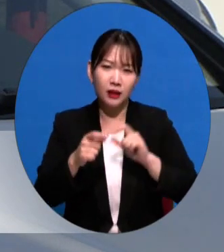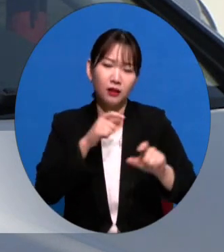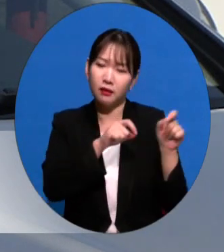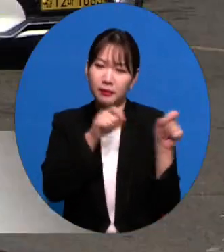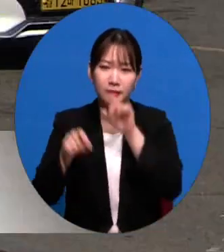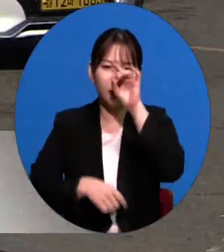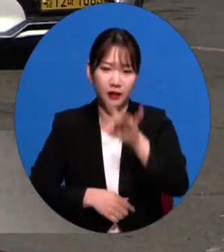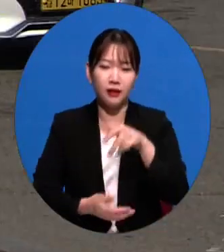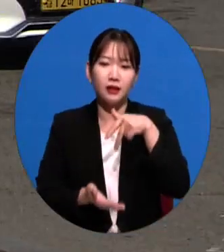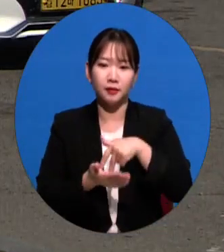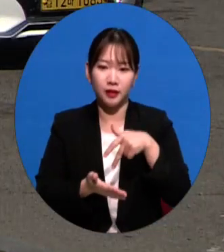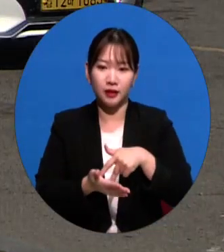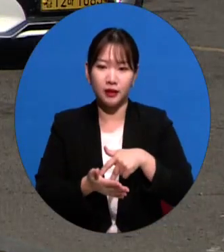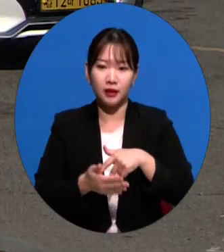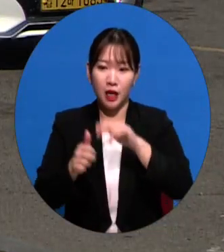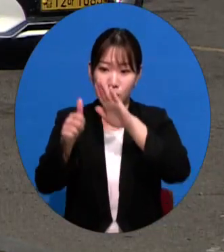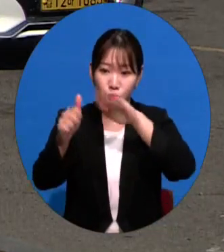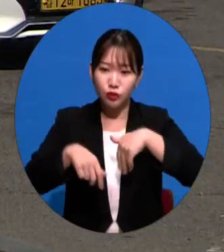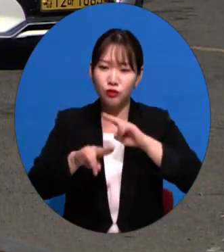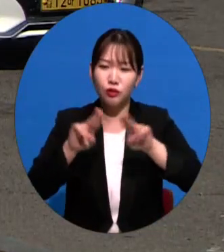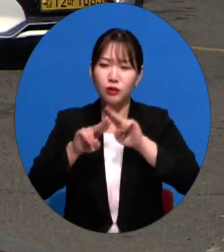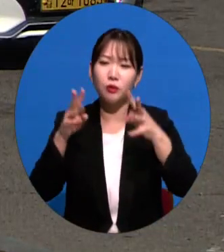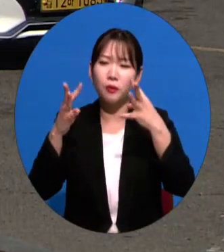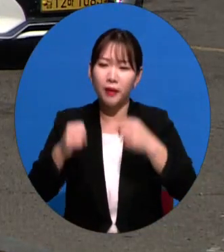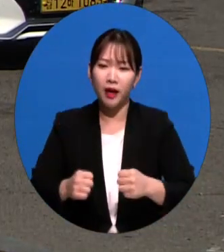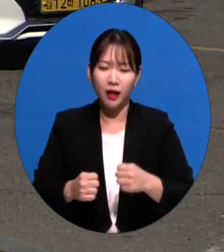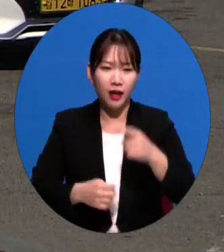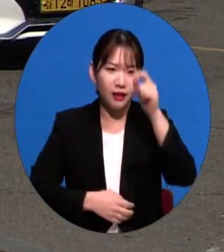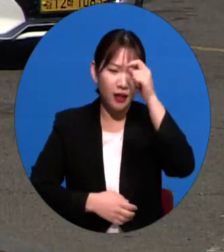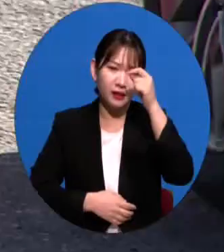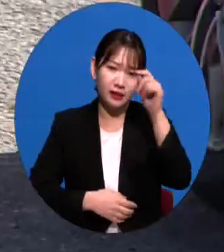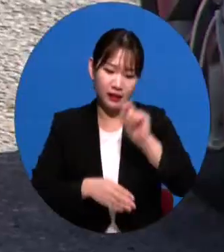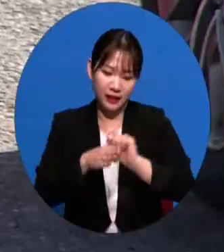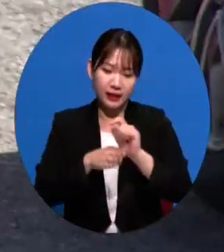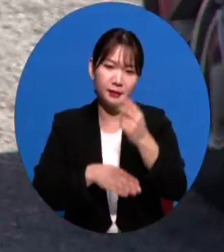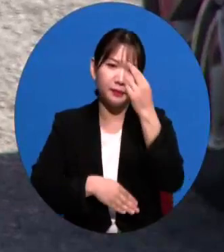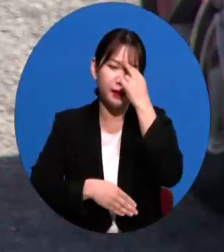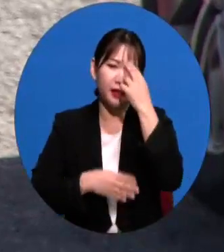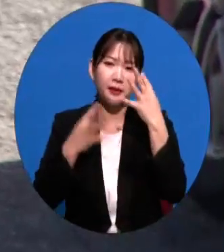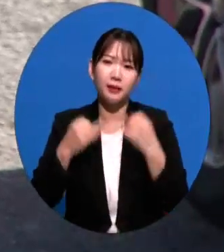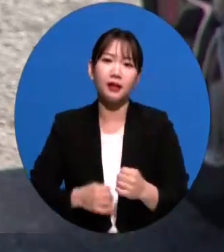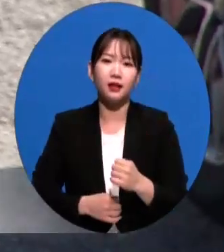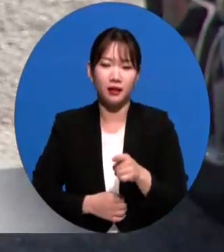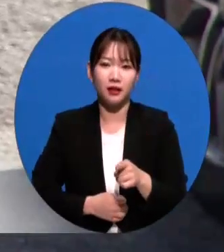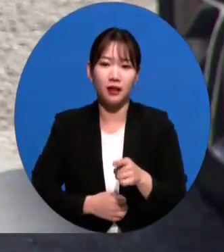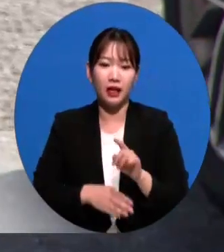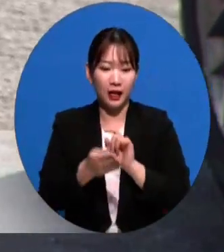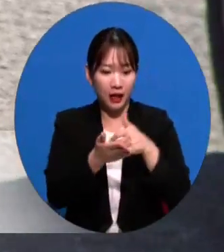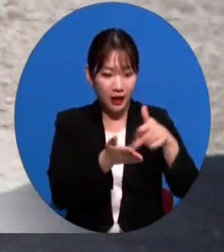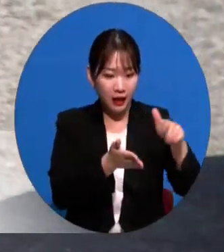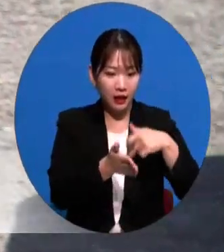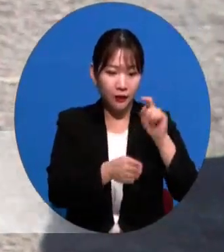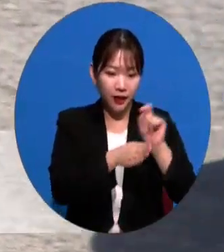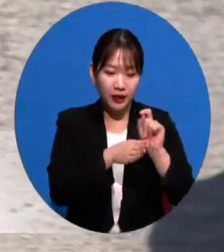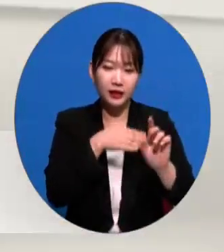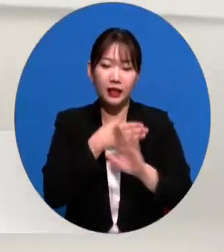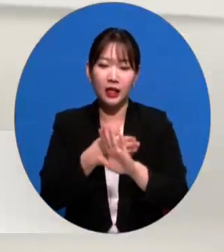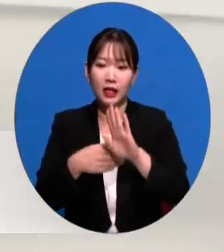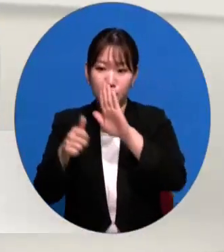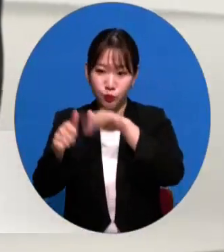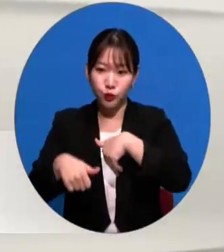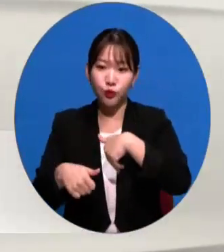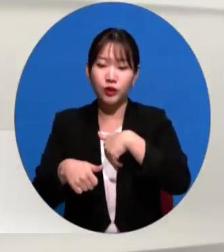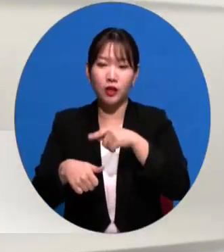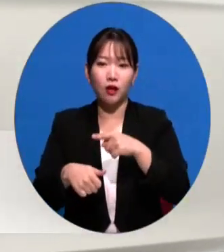입장입니다. 낭만콜의 취소가 많아 택시들의 헛걸음이 잦다는 것. 카카오 택시와 달리 낭만콜은